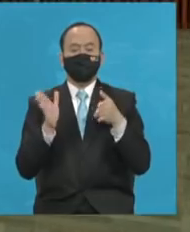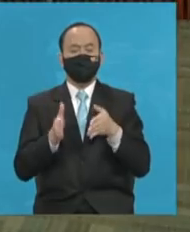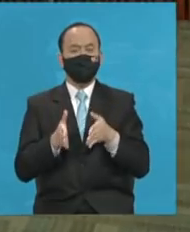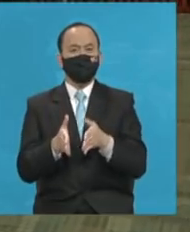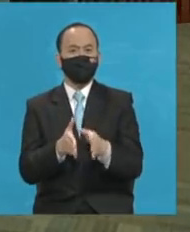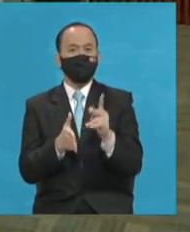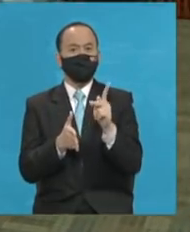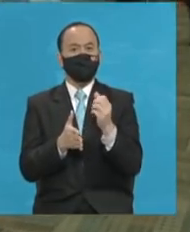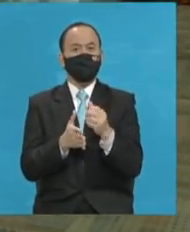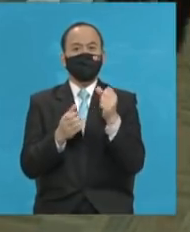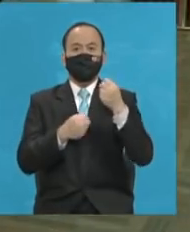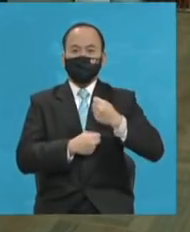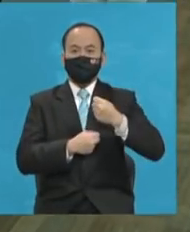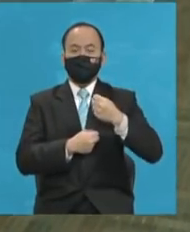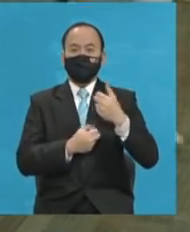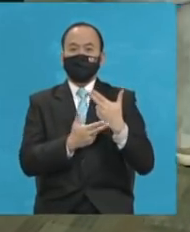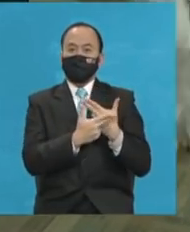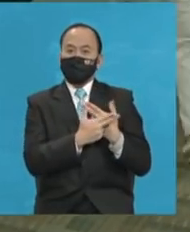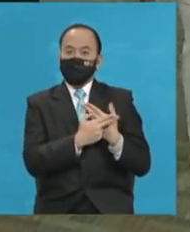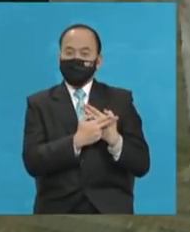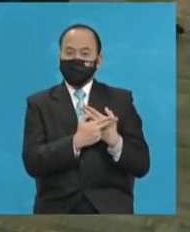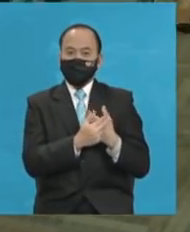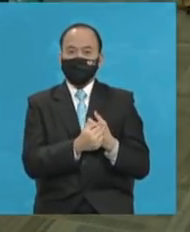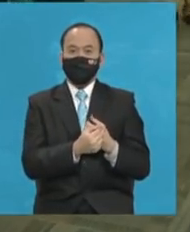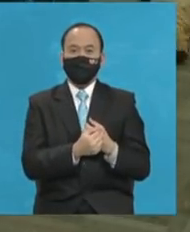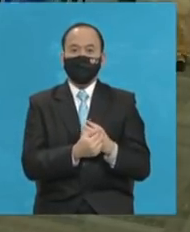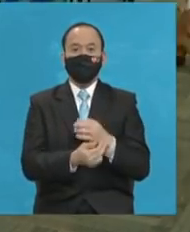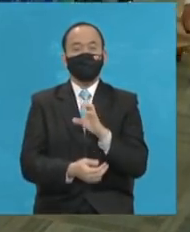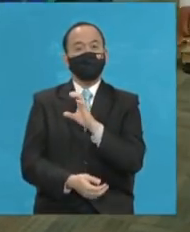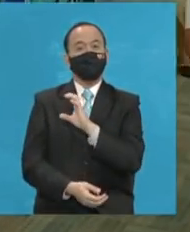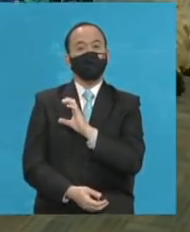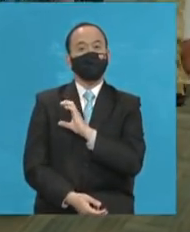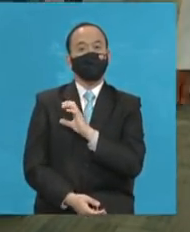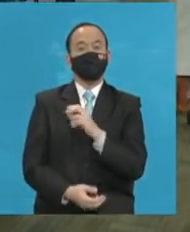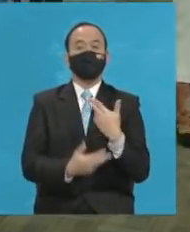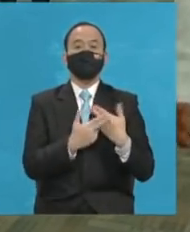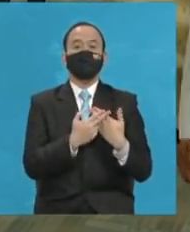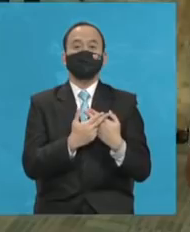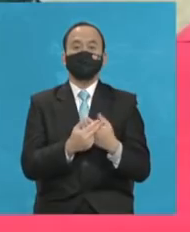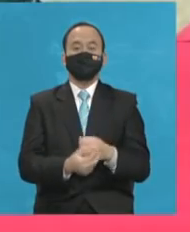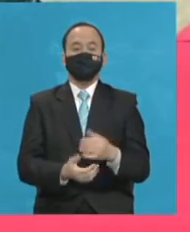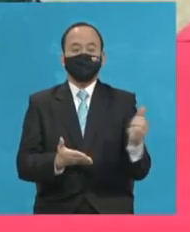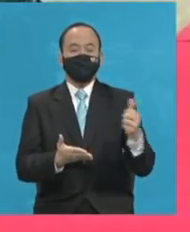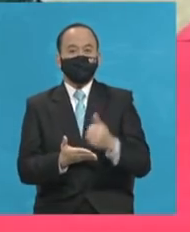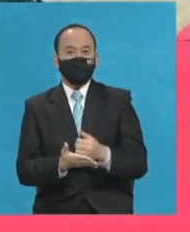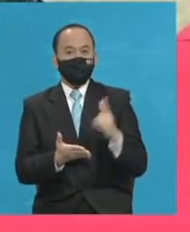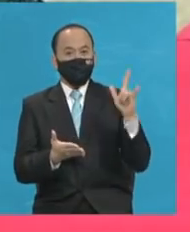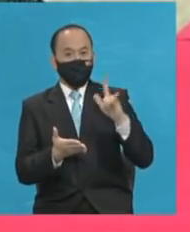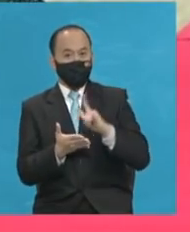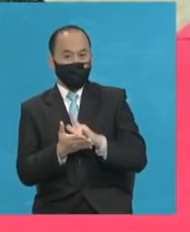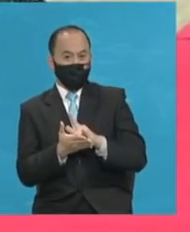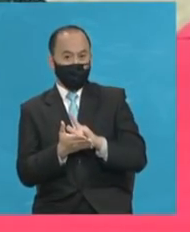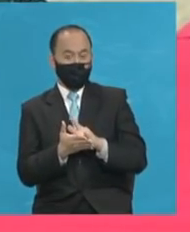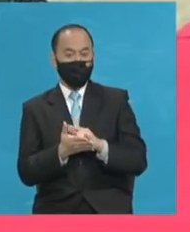statik yang terdiri daripada anggota tentera udara diraja Brunei Angkatan Bersenjata diraja Brunei saudara di lapangan terbang